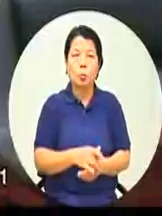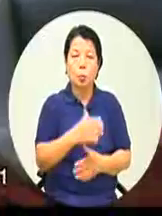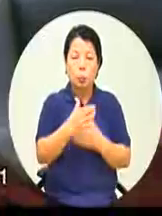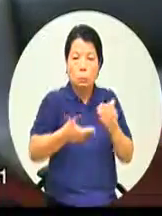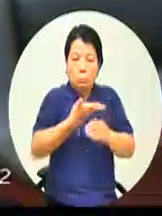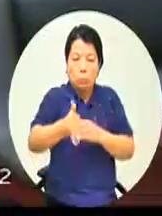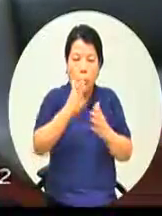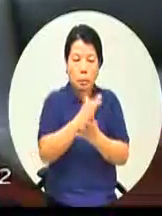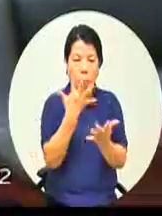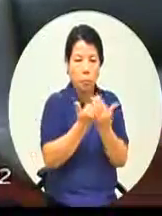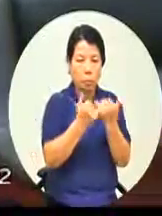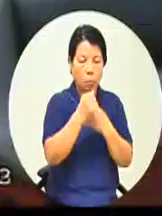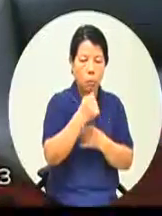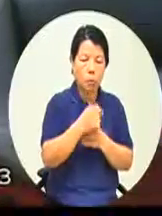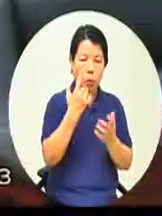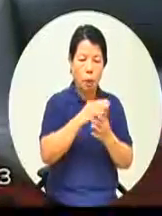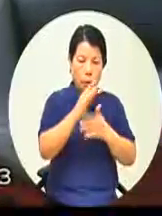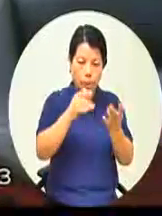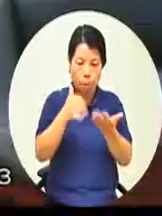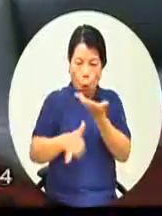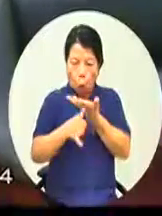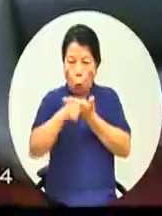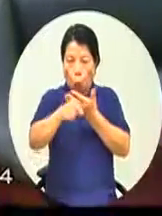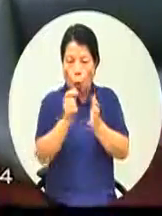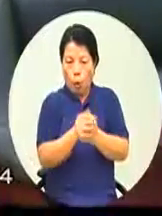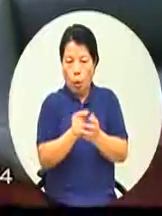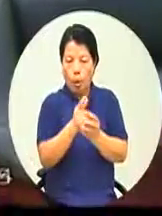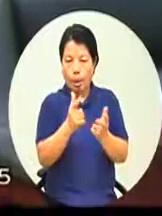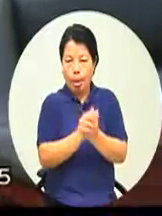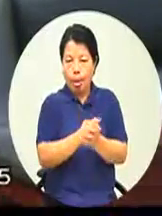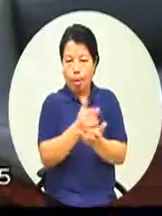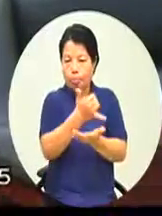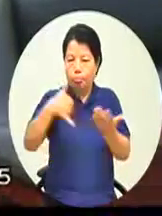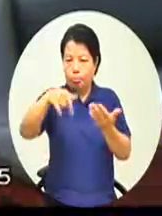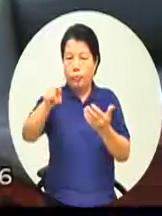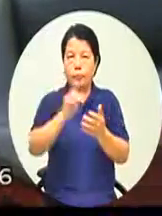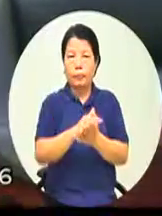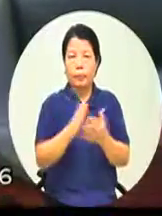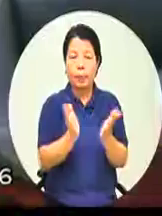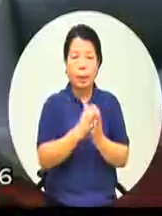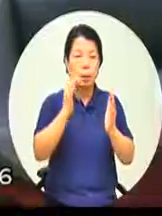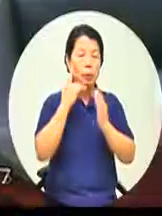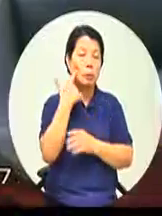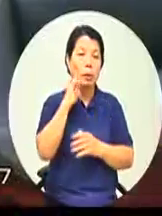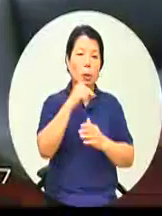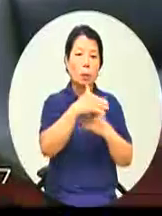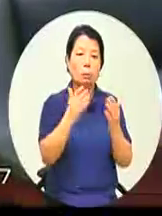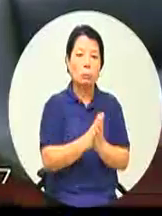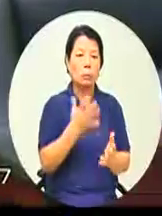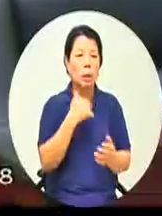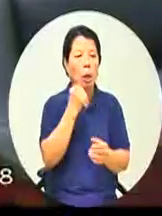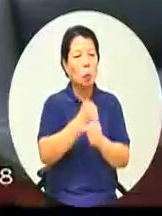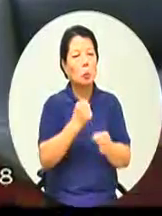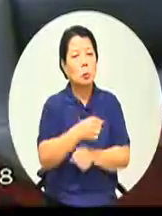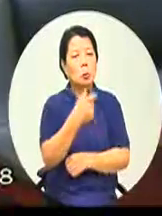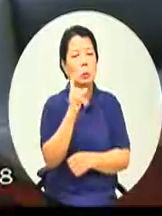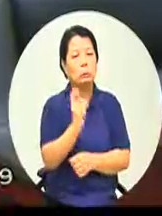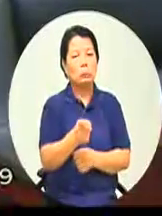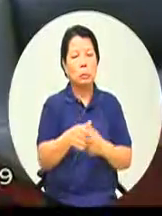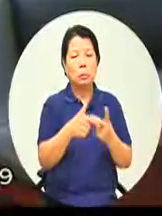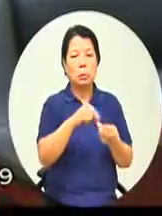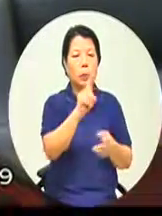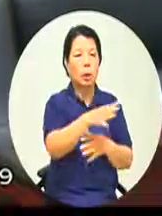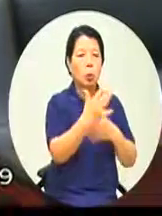小孩子知道他要远离毒品。当他的家庭没有办法做这件事的时候，学校有没有可能帮到忙？学